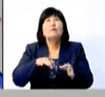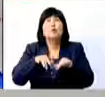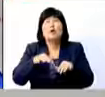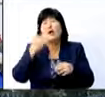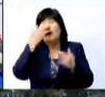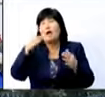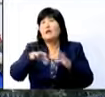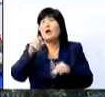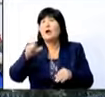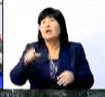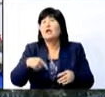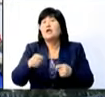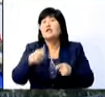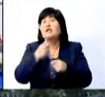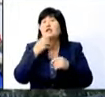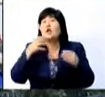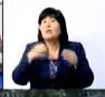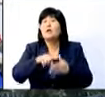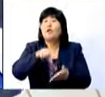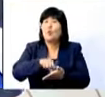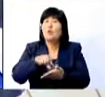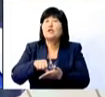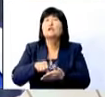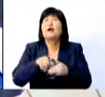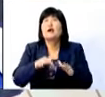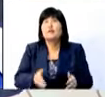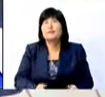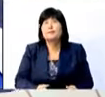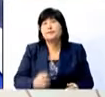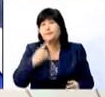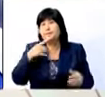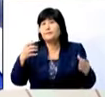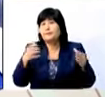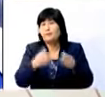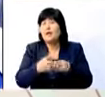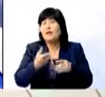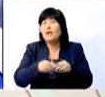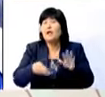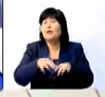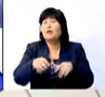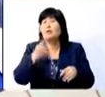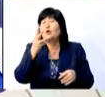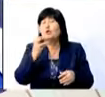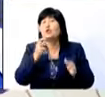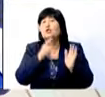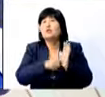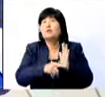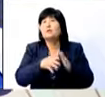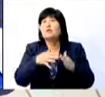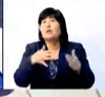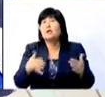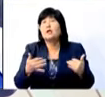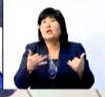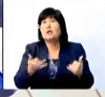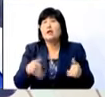халық қалаулыларымен бірге жетекші партия өкілдері де атқаруда. Партия филиалдарында жемқорлыққа қарсы 370-ден астам қоғамдық